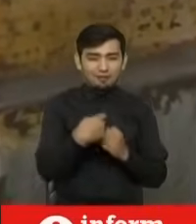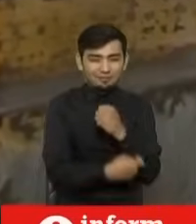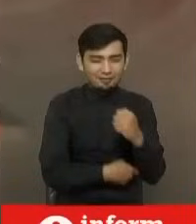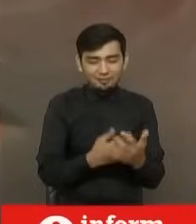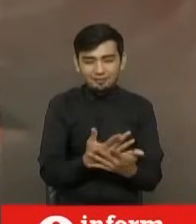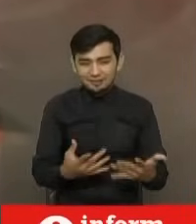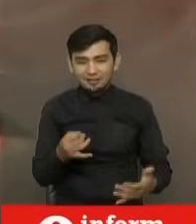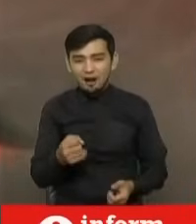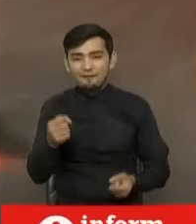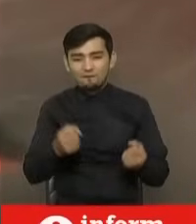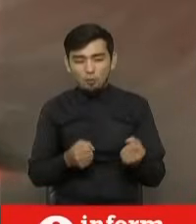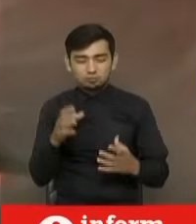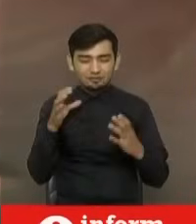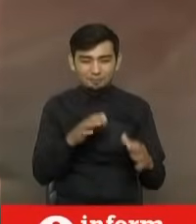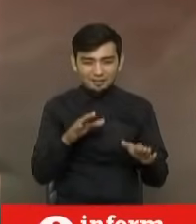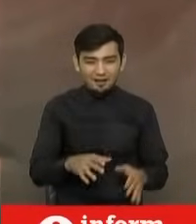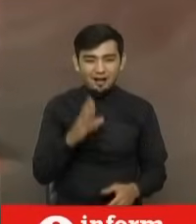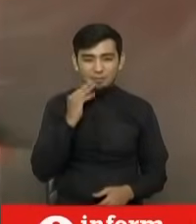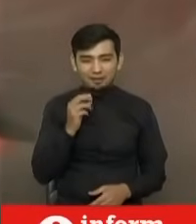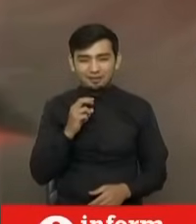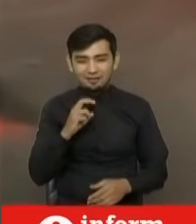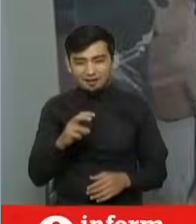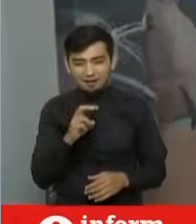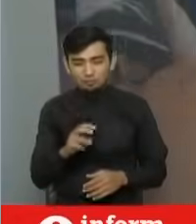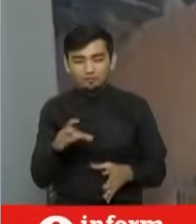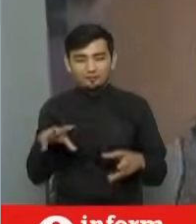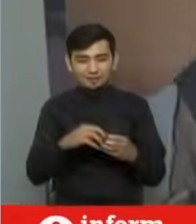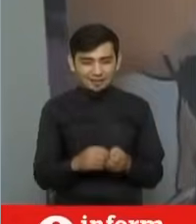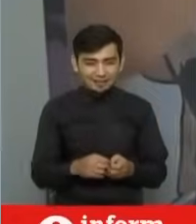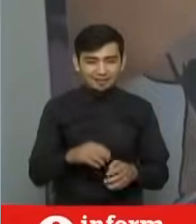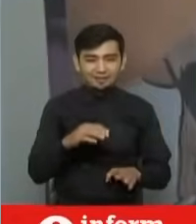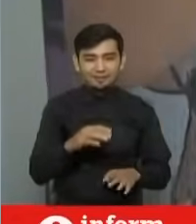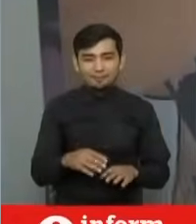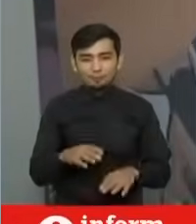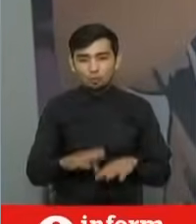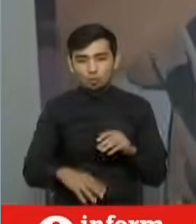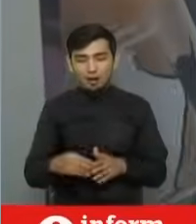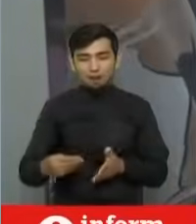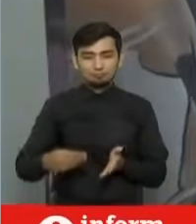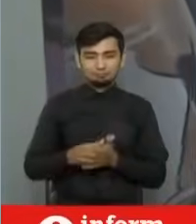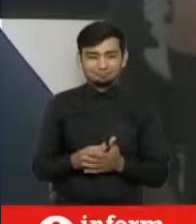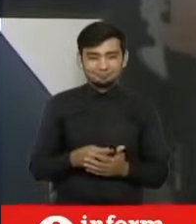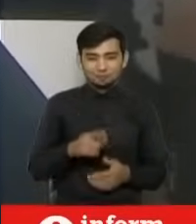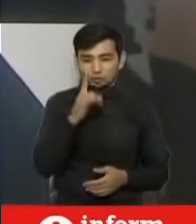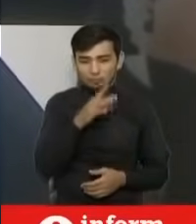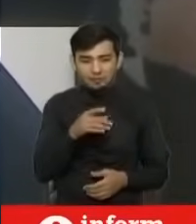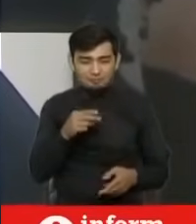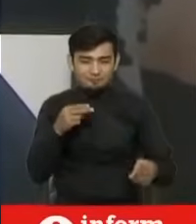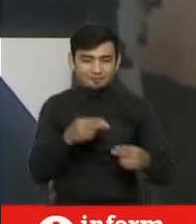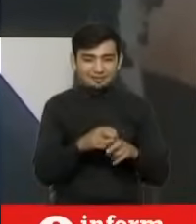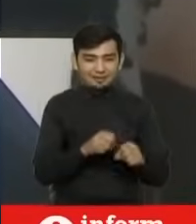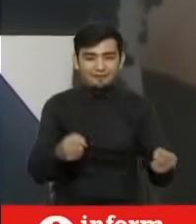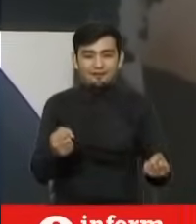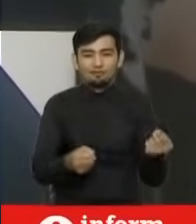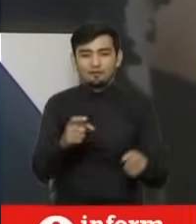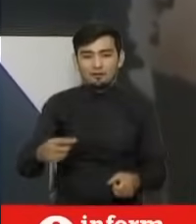теперь в автобусах и троллейбусах Алмааты перестанут принимать наличный расчёт так решили чтобы не отвлекать водителей от дороги